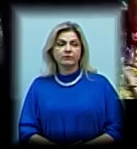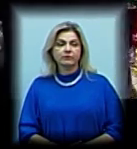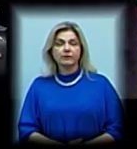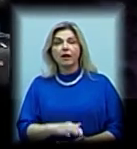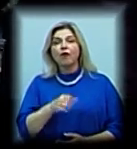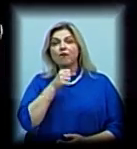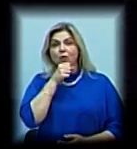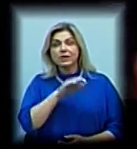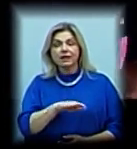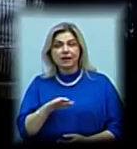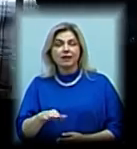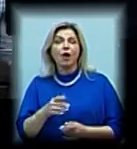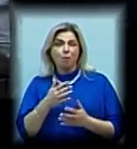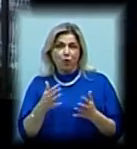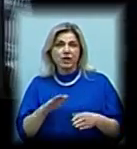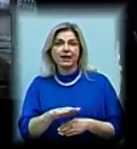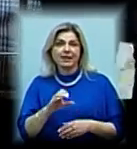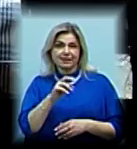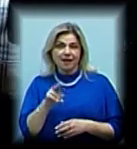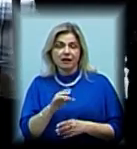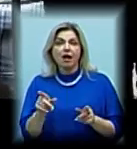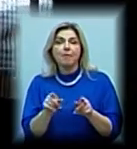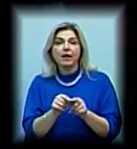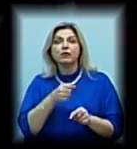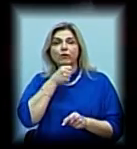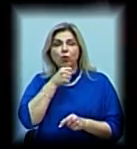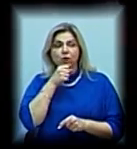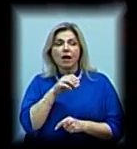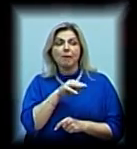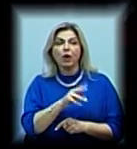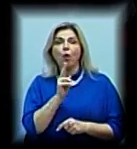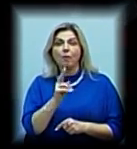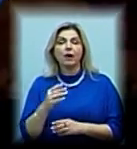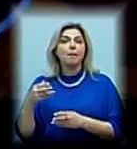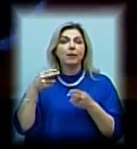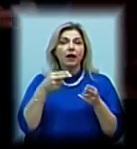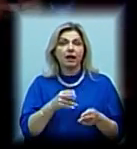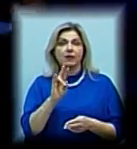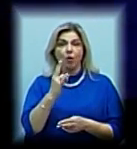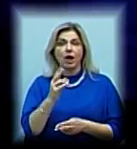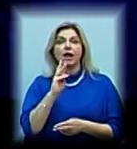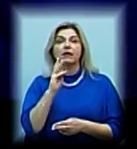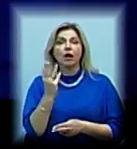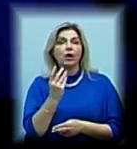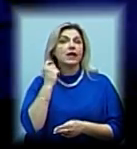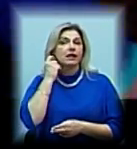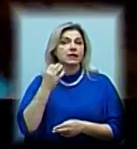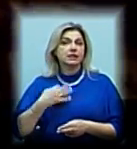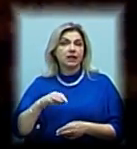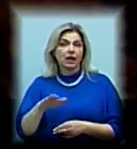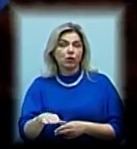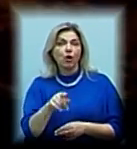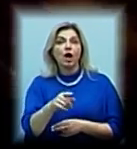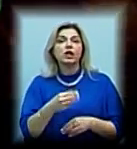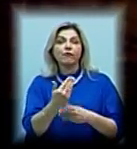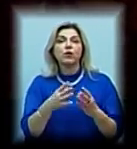Вік дітей здебільшого дошкільний. Вони у супроводі дорослих. Марина Копел прибула до Миколаєва з 3-річним сином. Сім'я жінки живе в